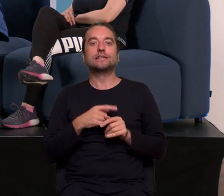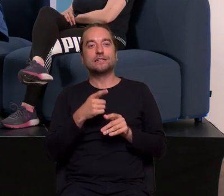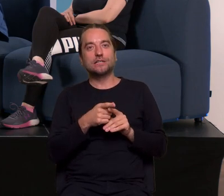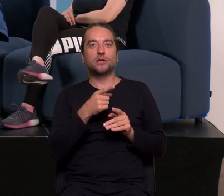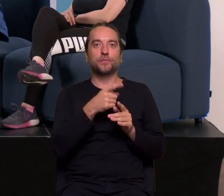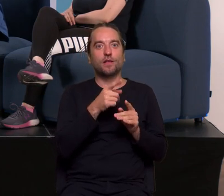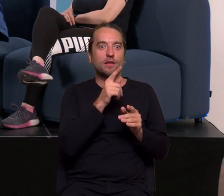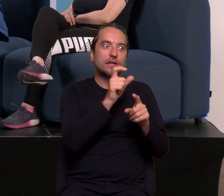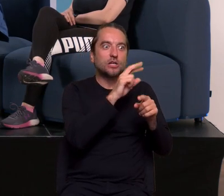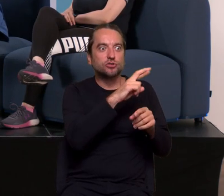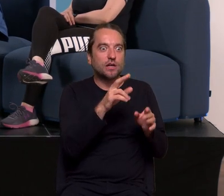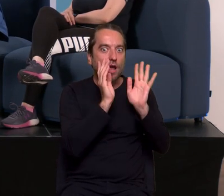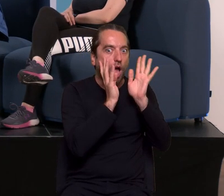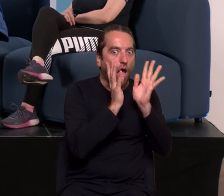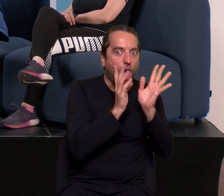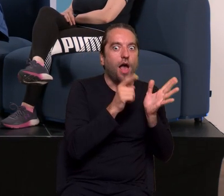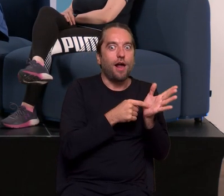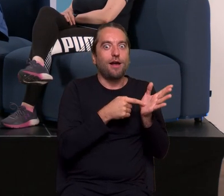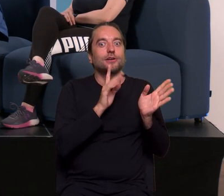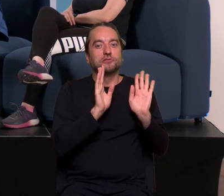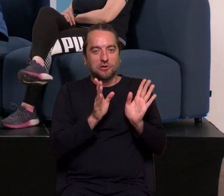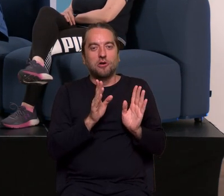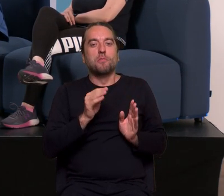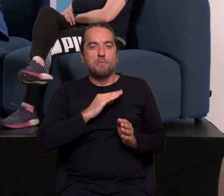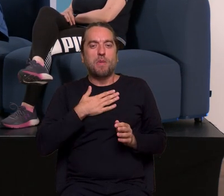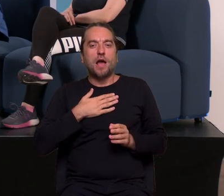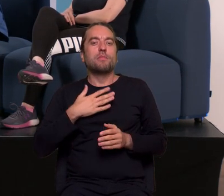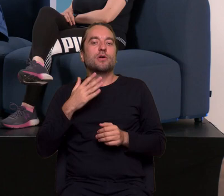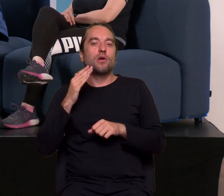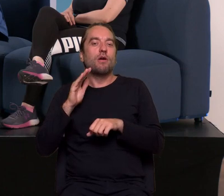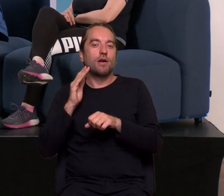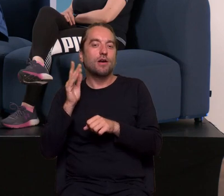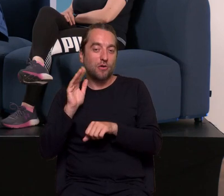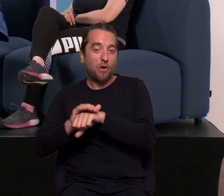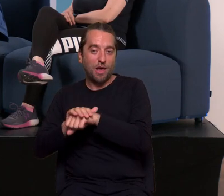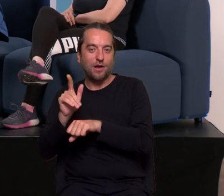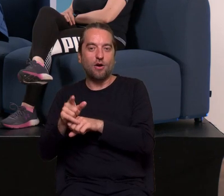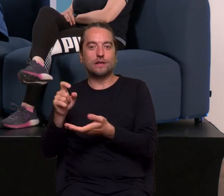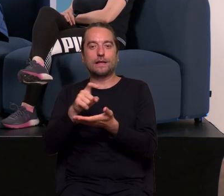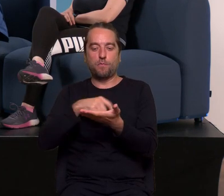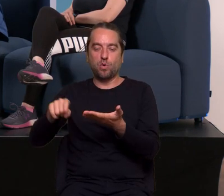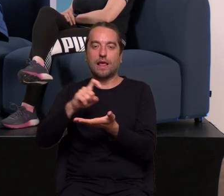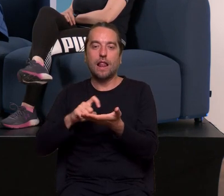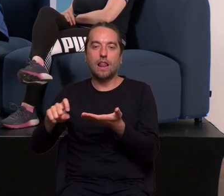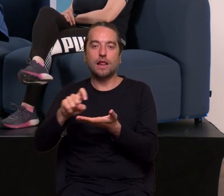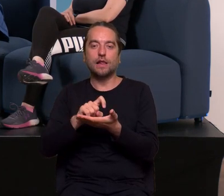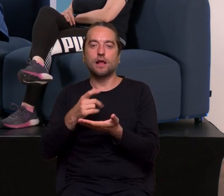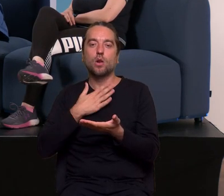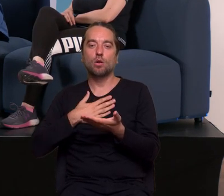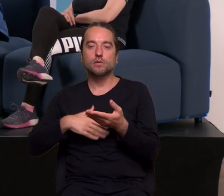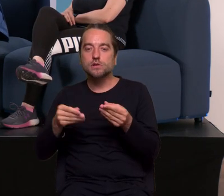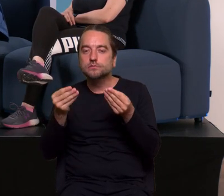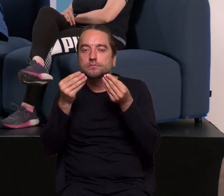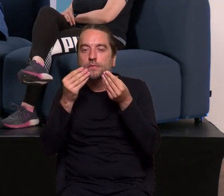fetyszyzacji mam serdecznego kolegę, który lubi sobie od czasu do czasu powąchać winyla i w ogóle nie traktuje tego jako